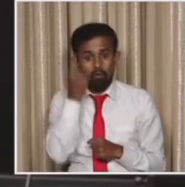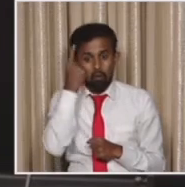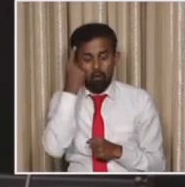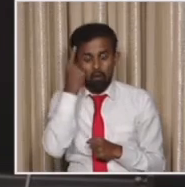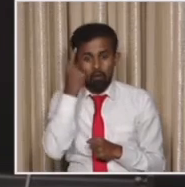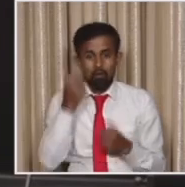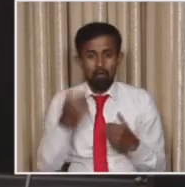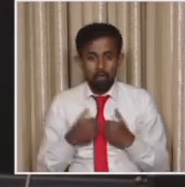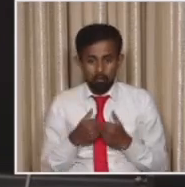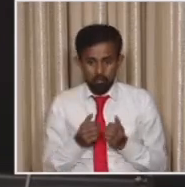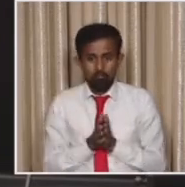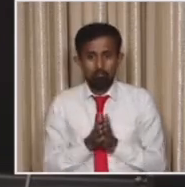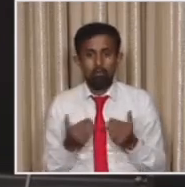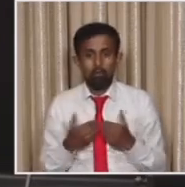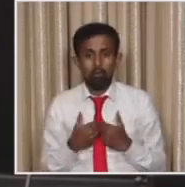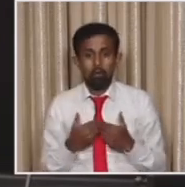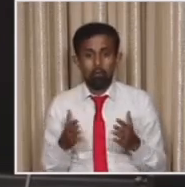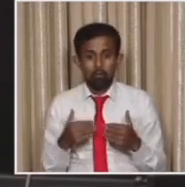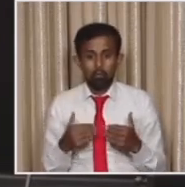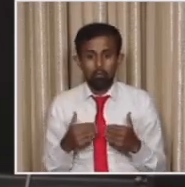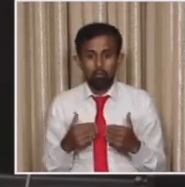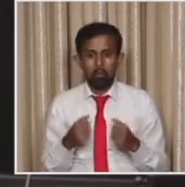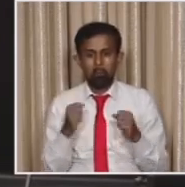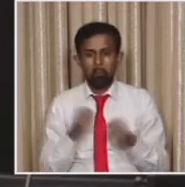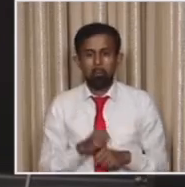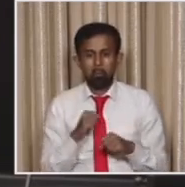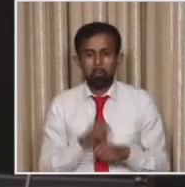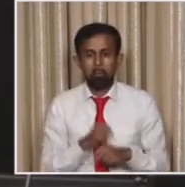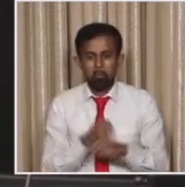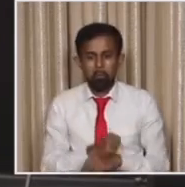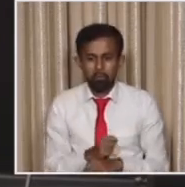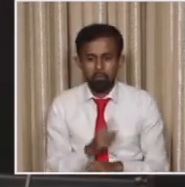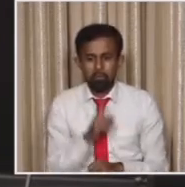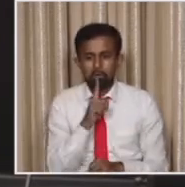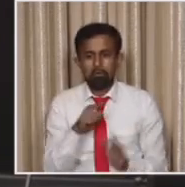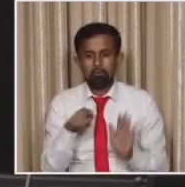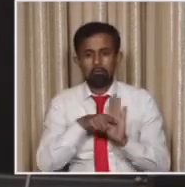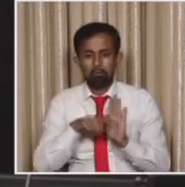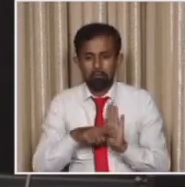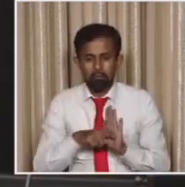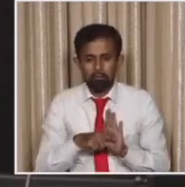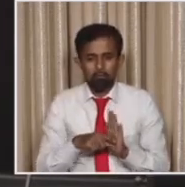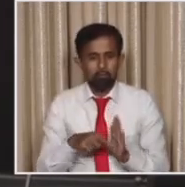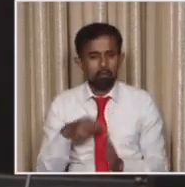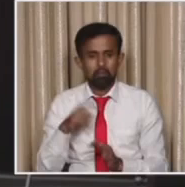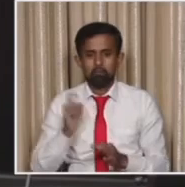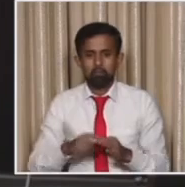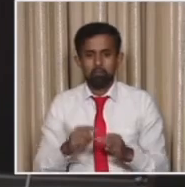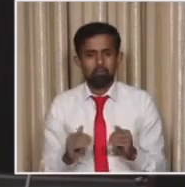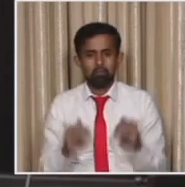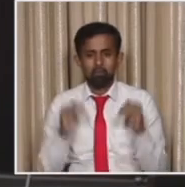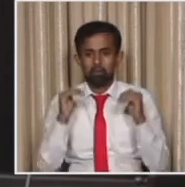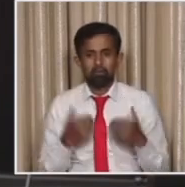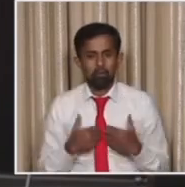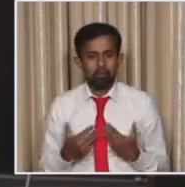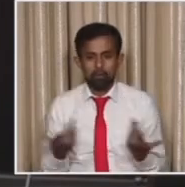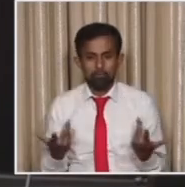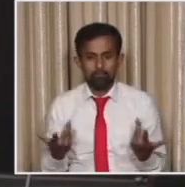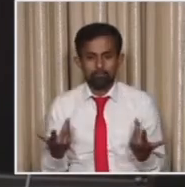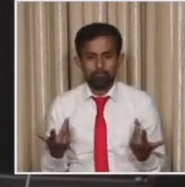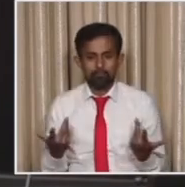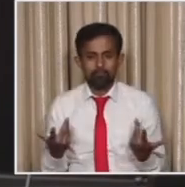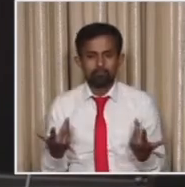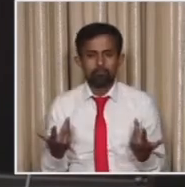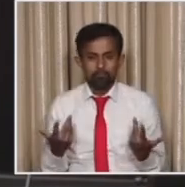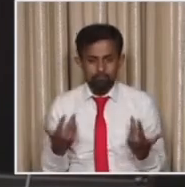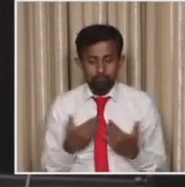අපි විසින් තවදුරටත් අපි බංකොලොත් බංකොලොත් බංකොලොත් කියමින් නැති කරගන්න ගියොත් මේ ප්‍රශ්නෙන් ගොඩ ඒමට අපිට හැකියාව ලැබෙන්නේ නැහැ කියන